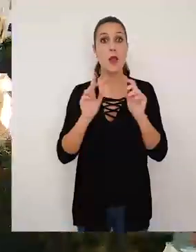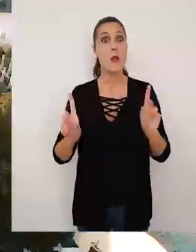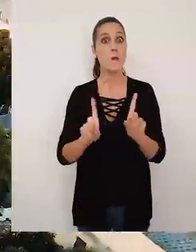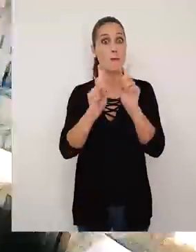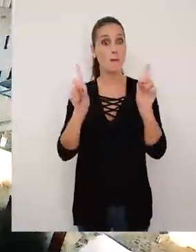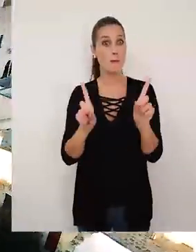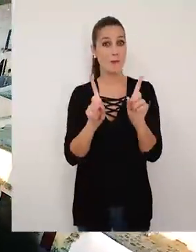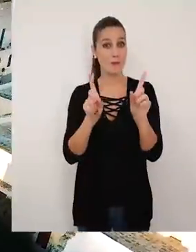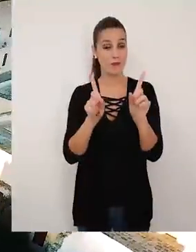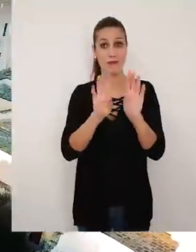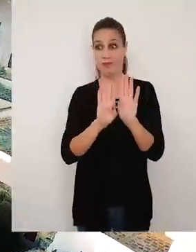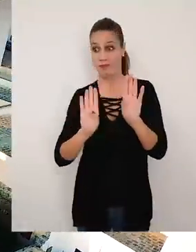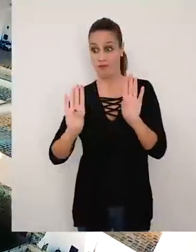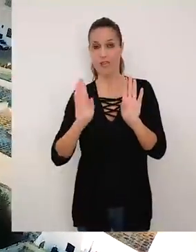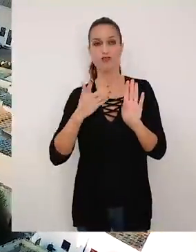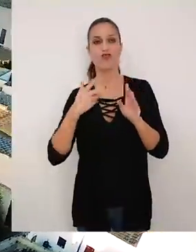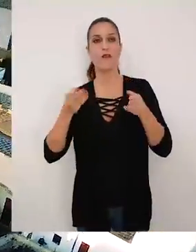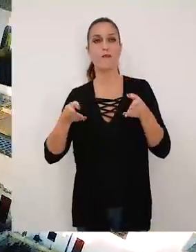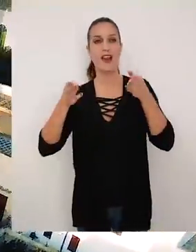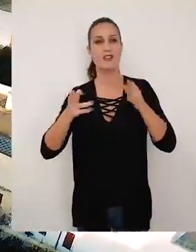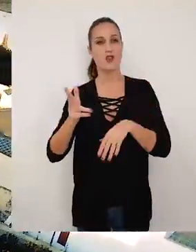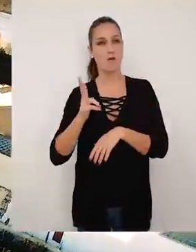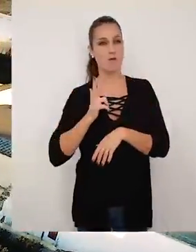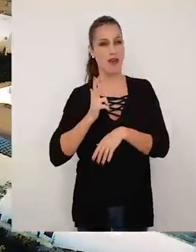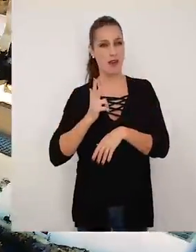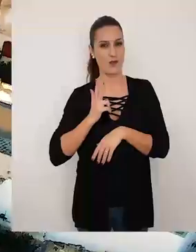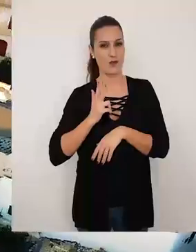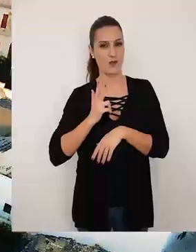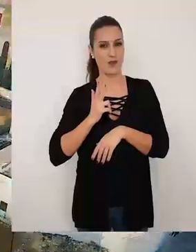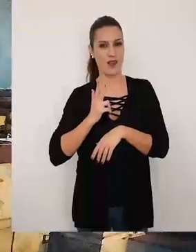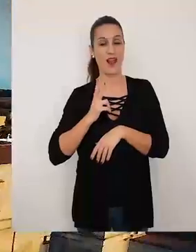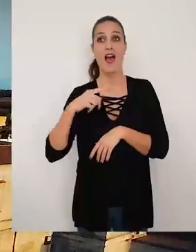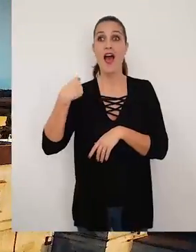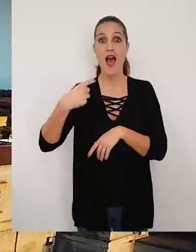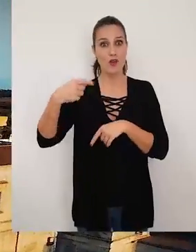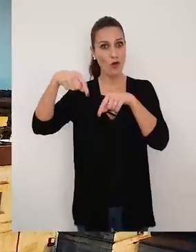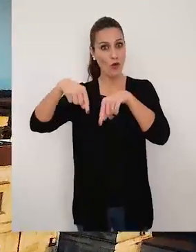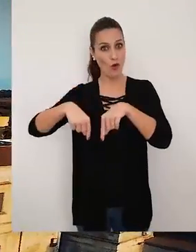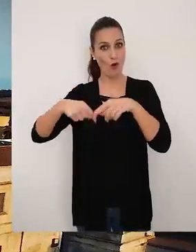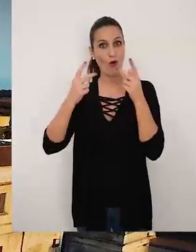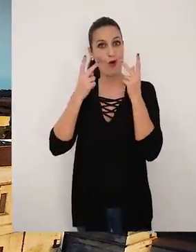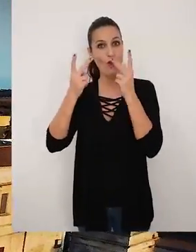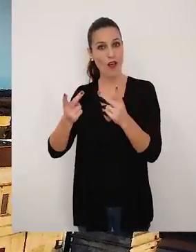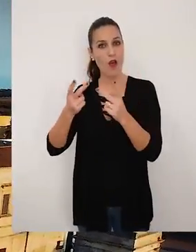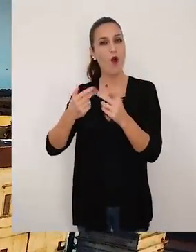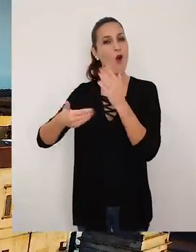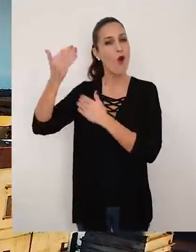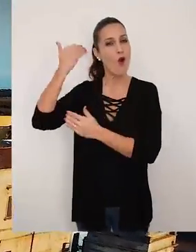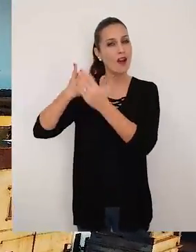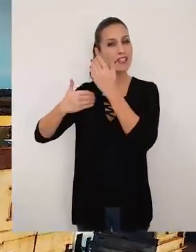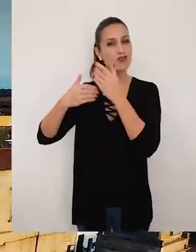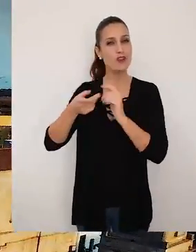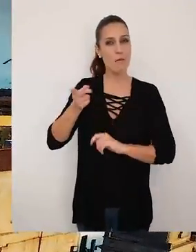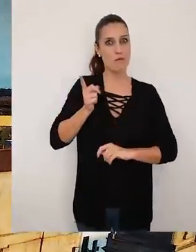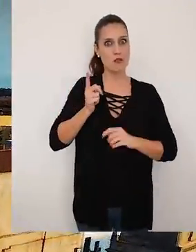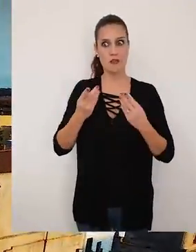La parrocchiale è affiancata dal palazzo baronale, che mostra ancora gli evidenti segni architettonici della sua antica origine